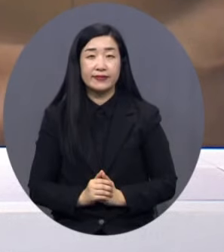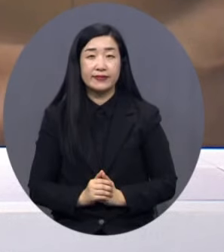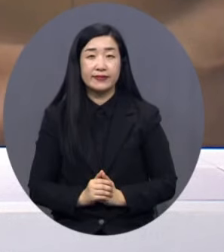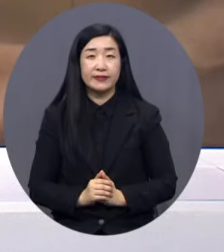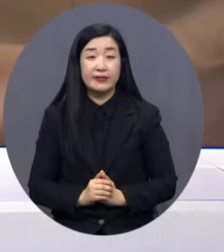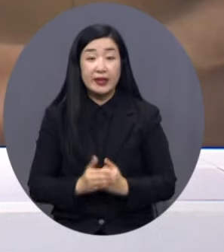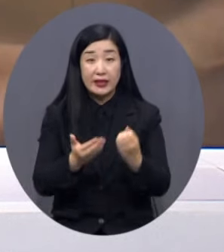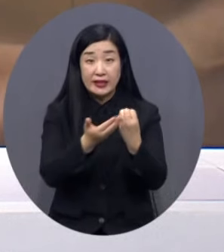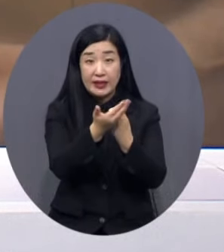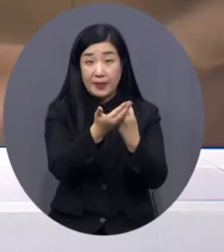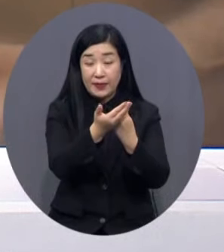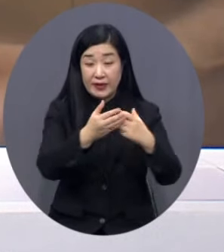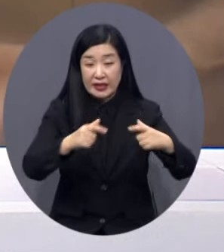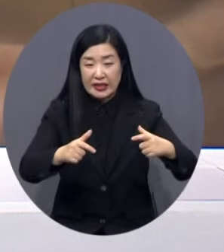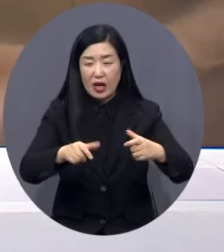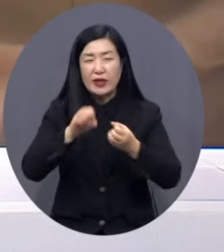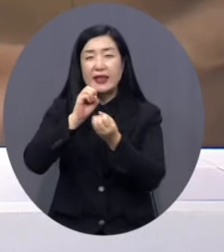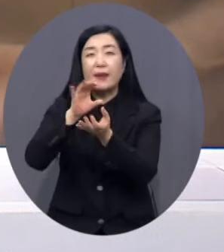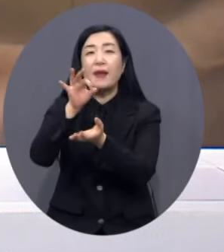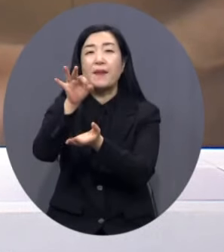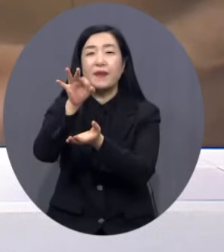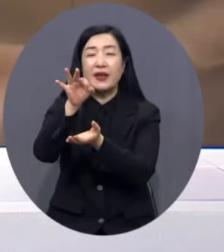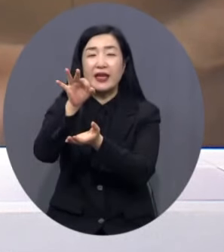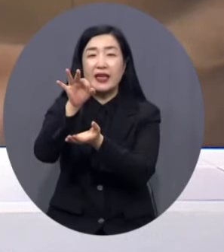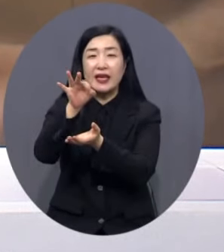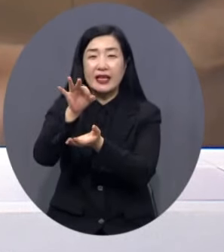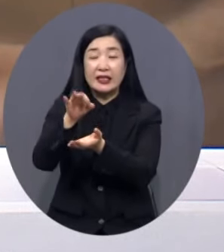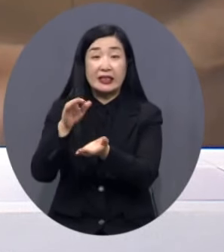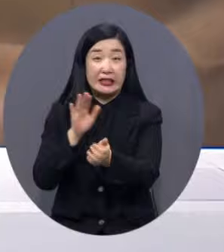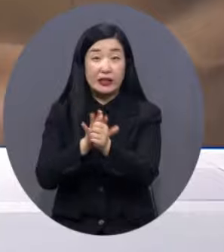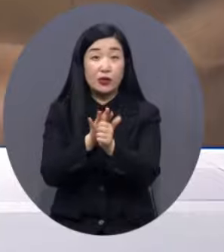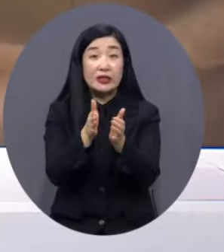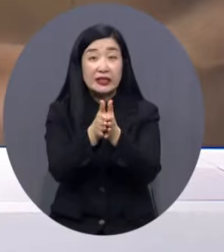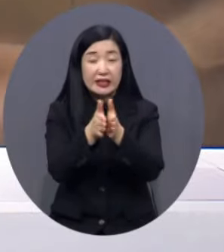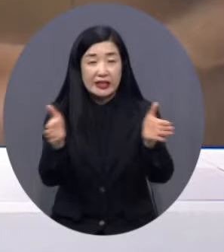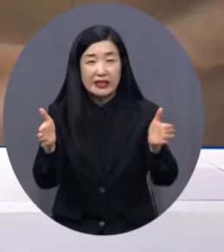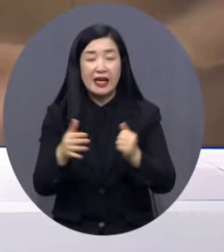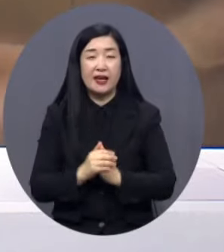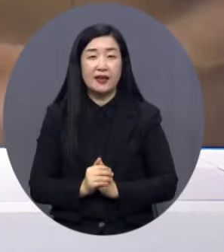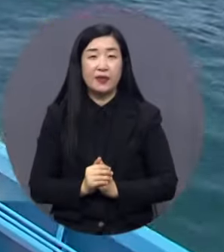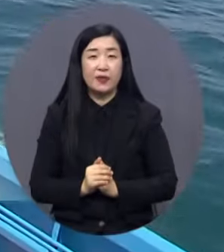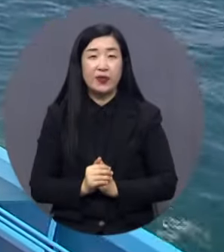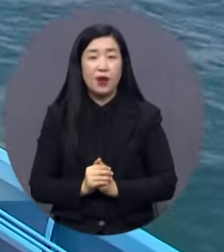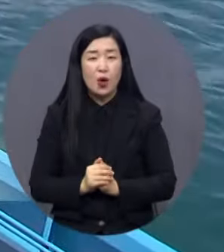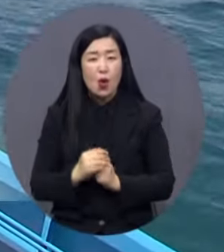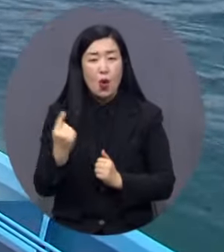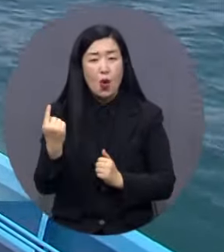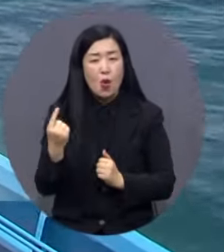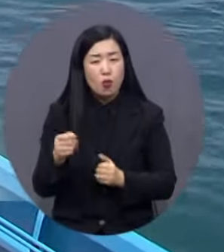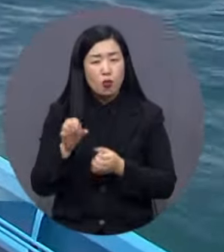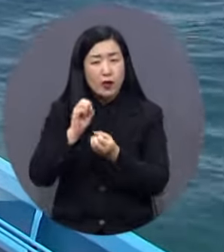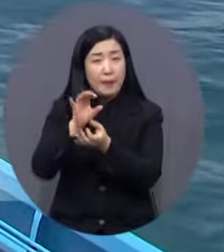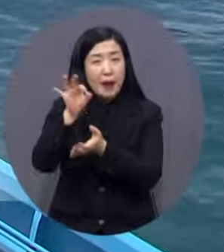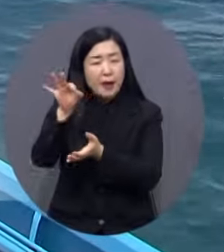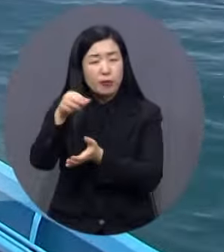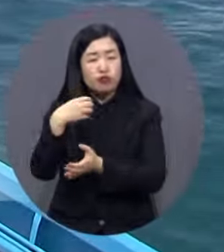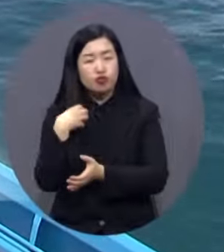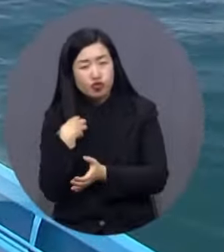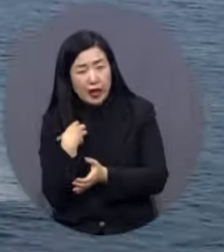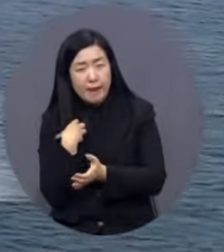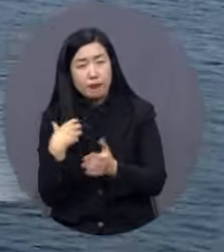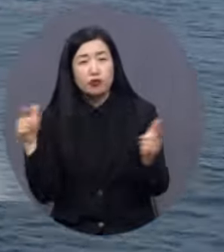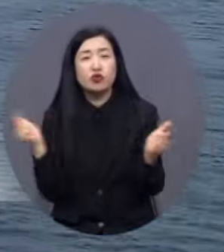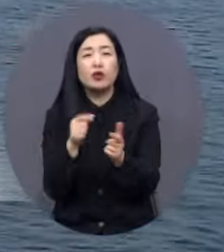섬지역 택배 추가 배송비가 오늘부터 본격적으로 지원됩니다 해양수산부는 요금 부담을 줄이기 위해 제주를